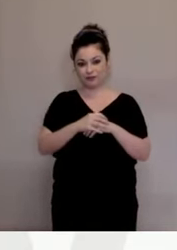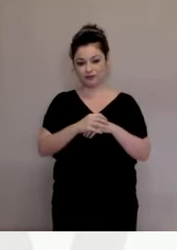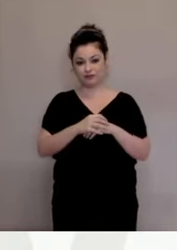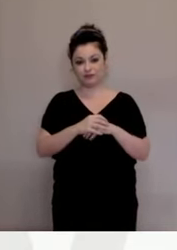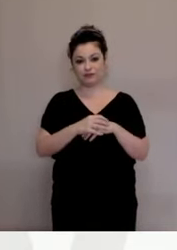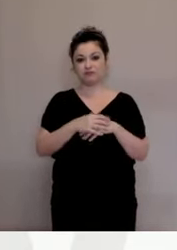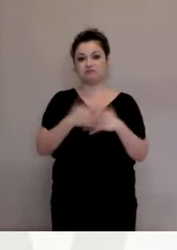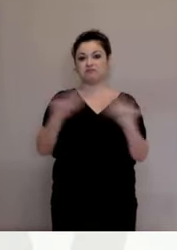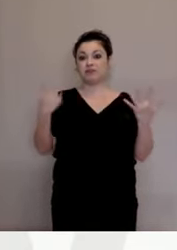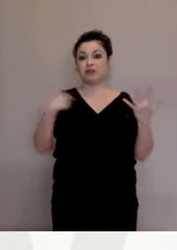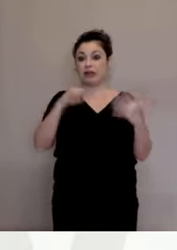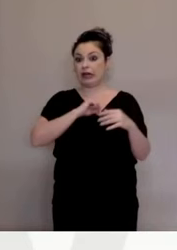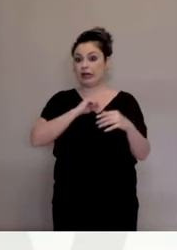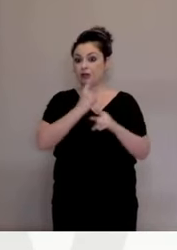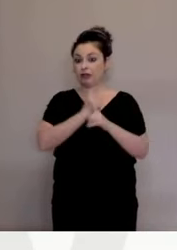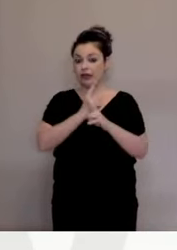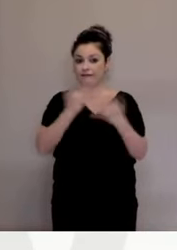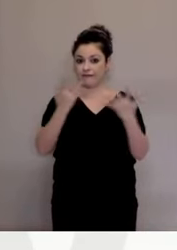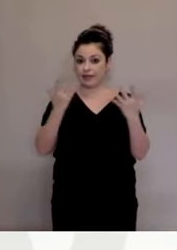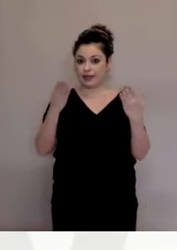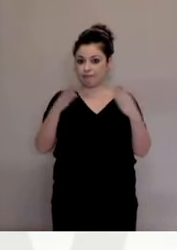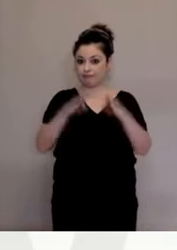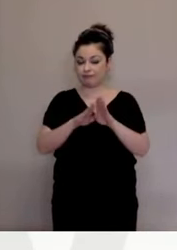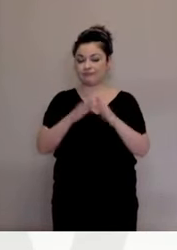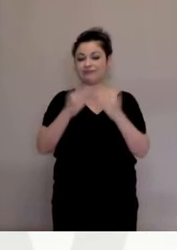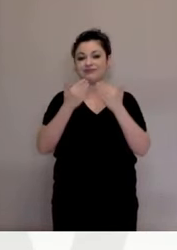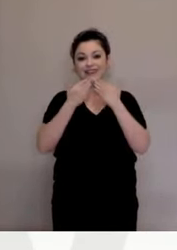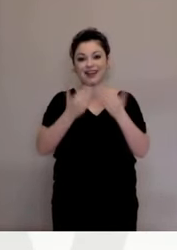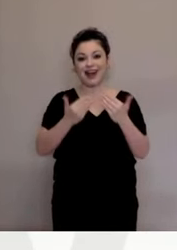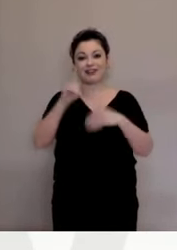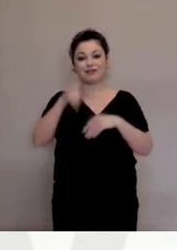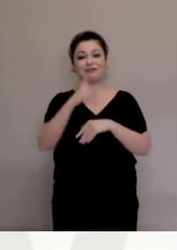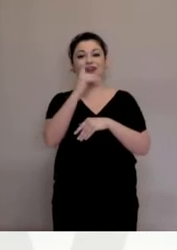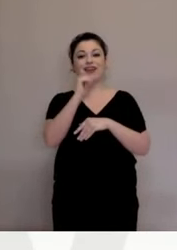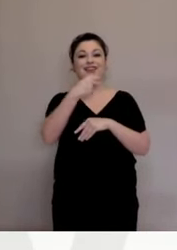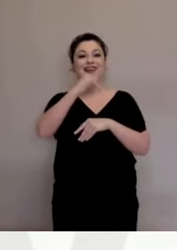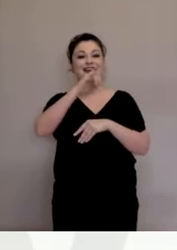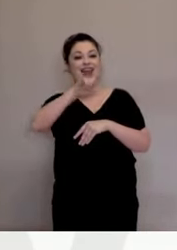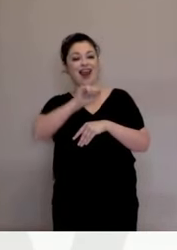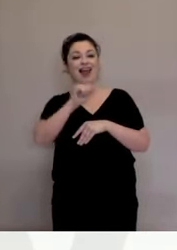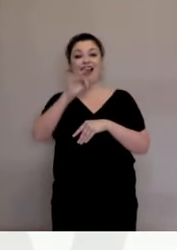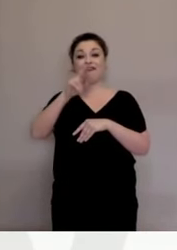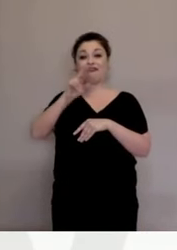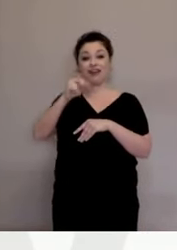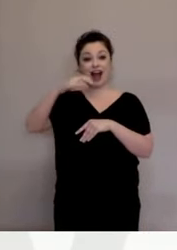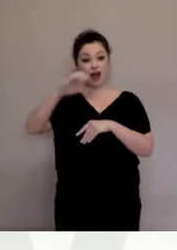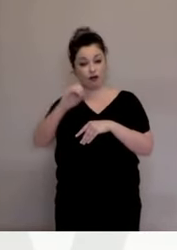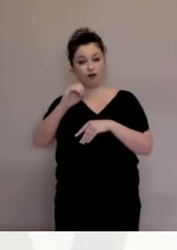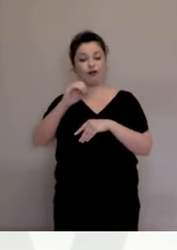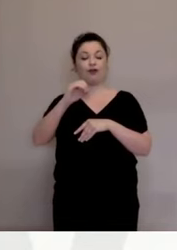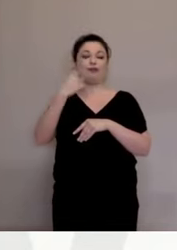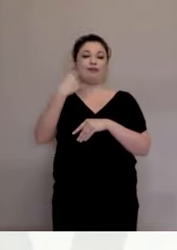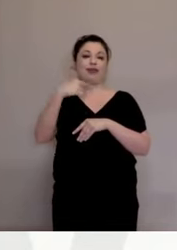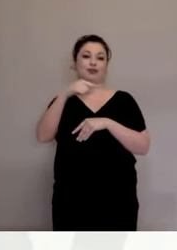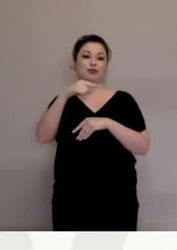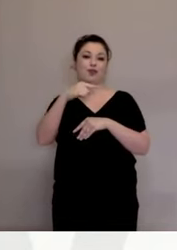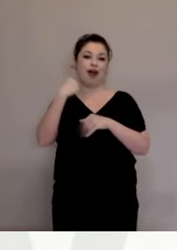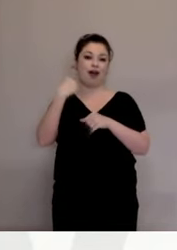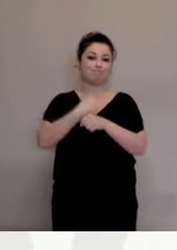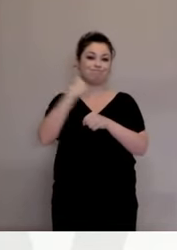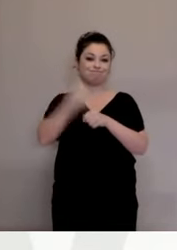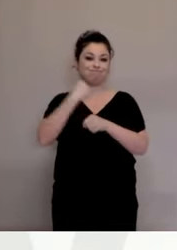Io penso che dobbiamo chiudere. Ringraziamo anche Daniela Franco per la sua opera